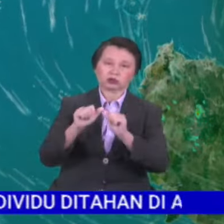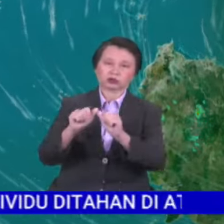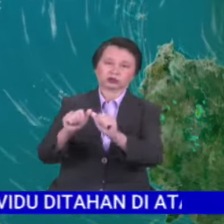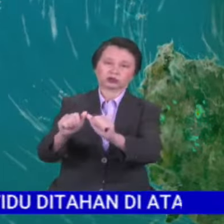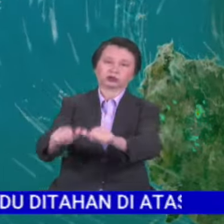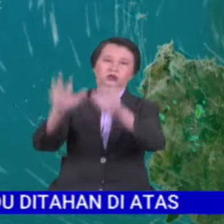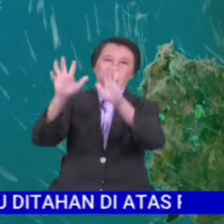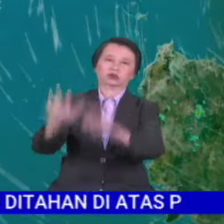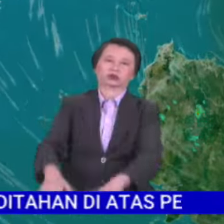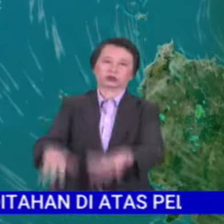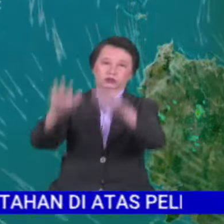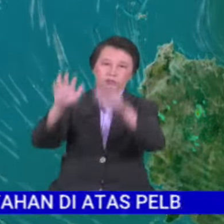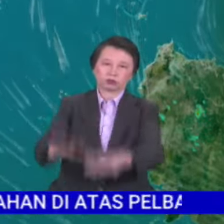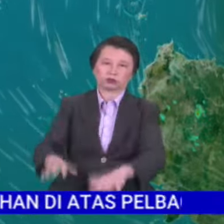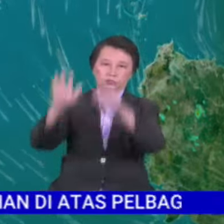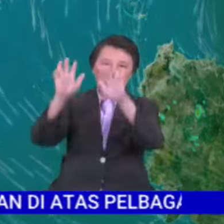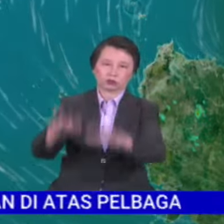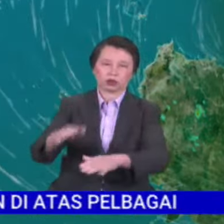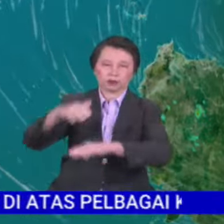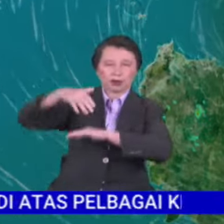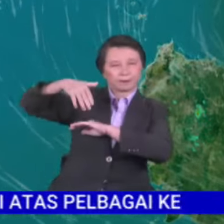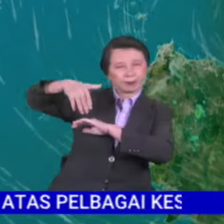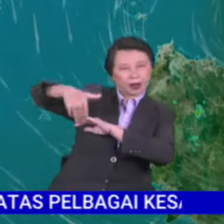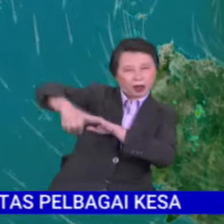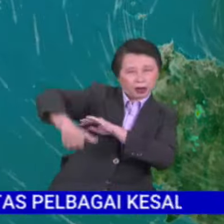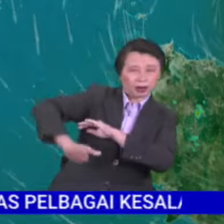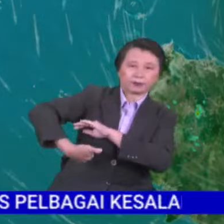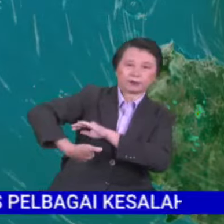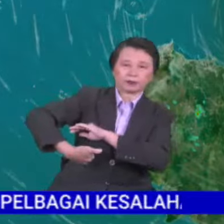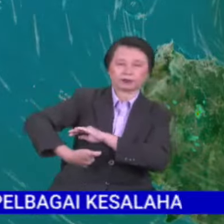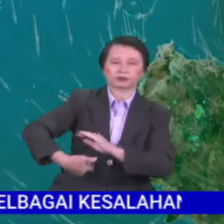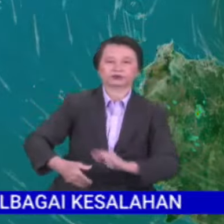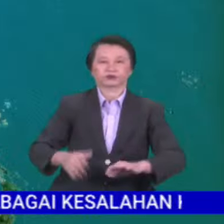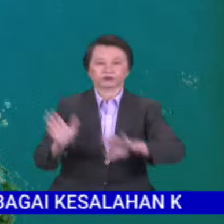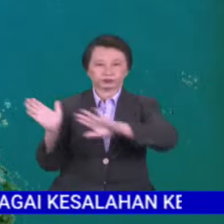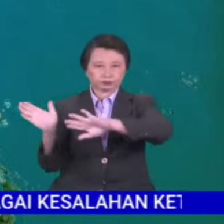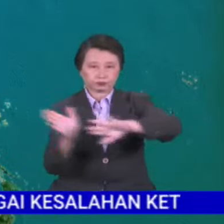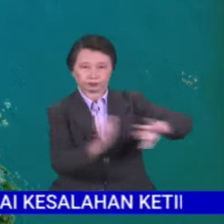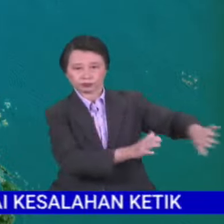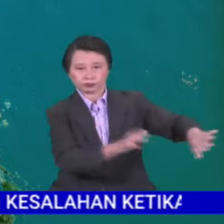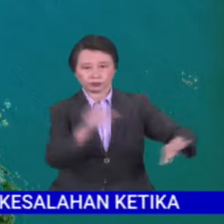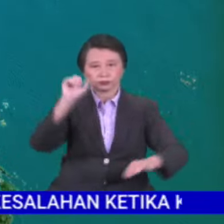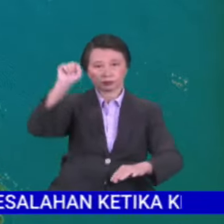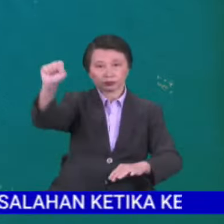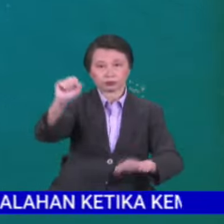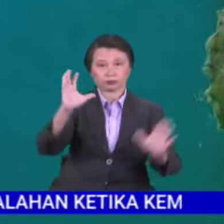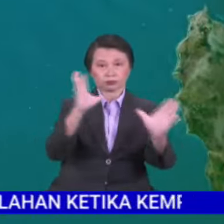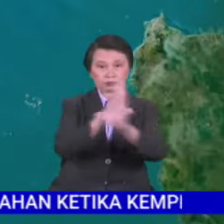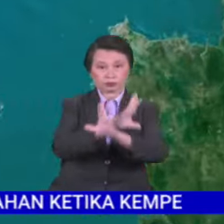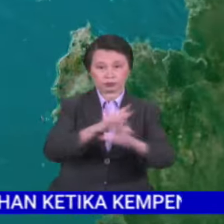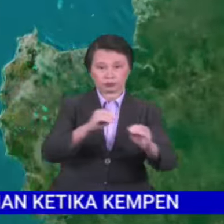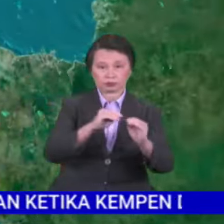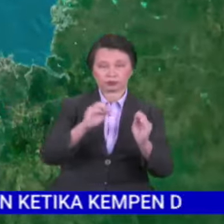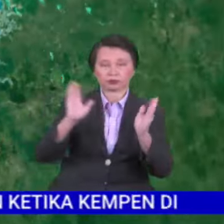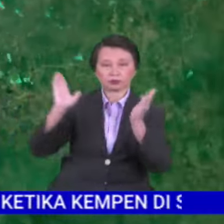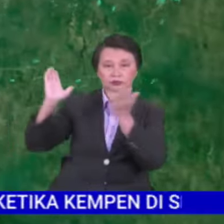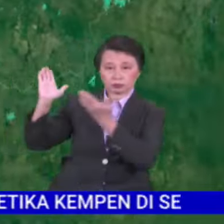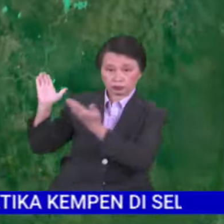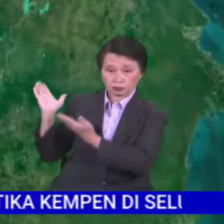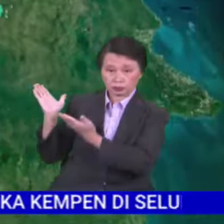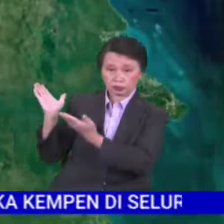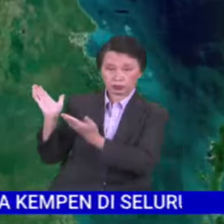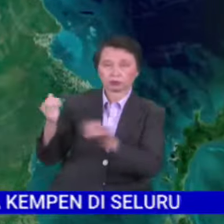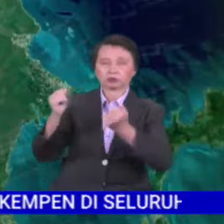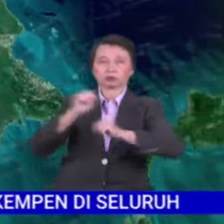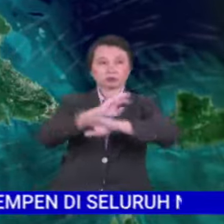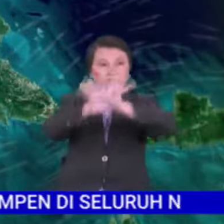berterusan sehingga ke lewat malam nanti. Berlainan dengan negeri Sabah dan juga Sarawak, di mana keadaan cuaca